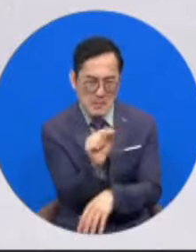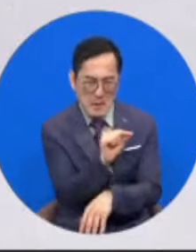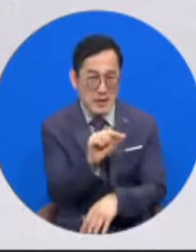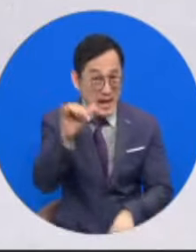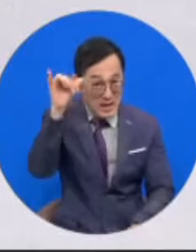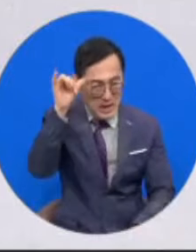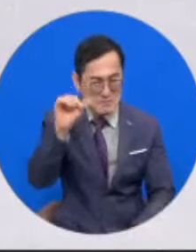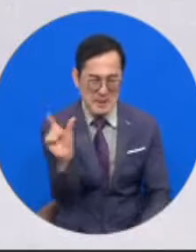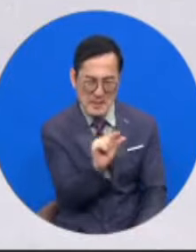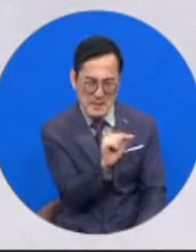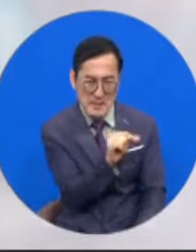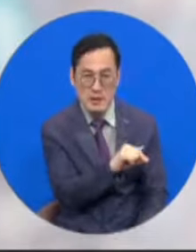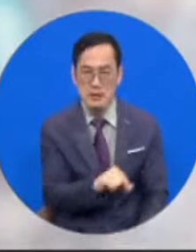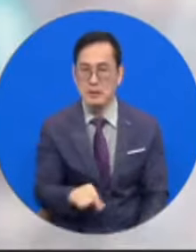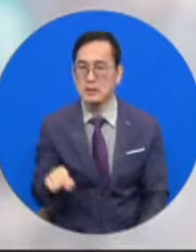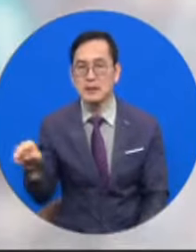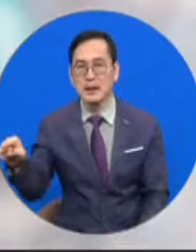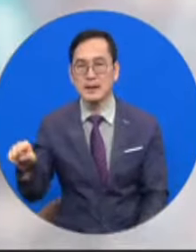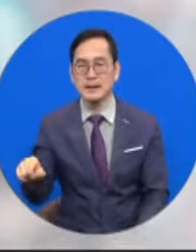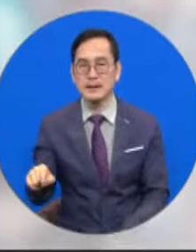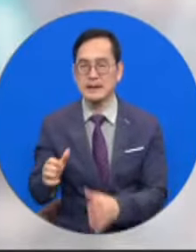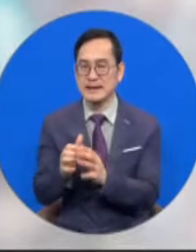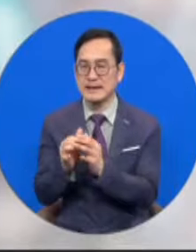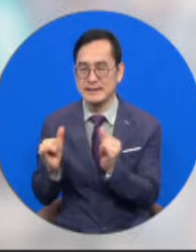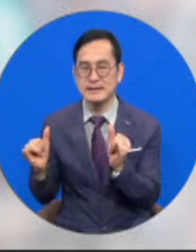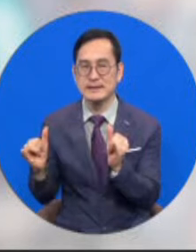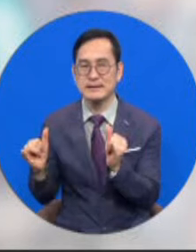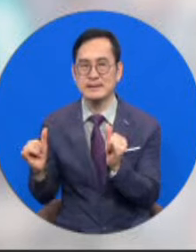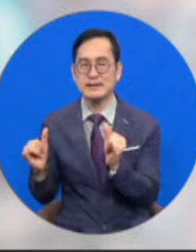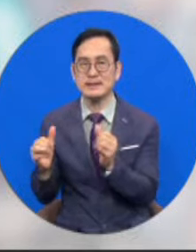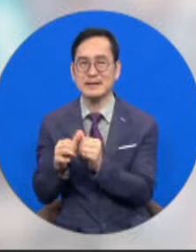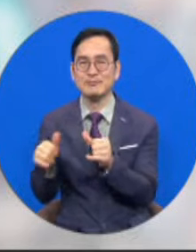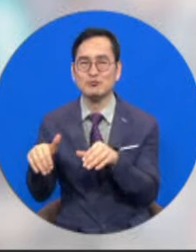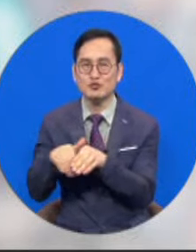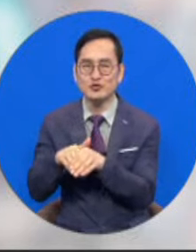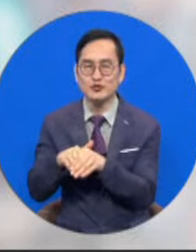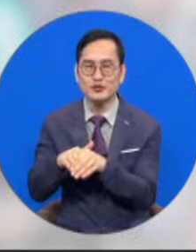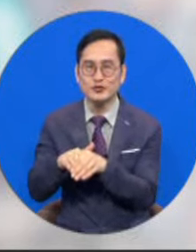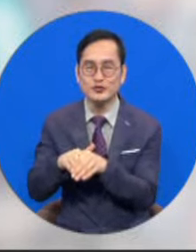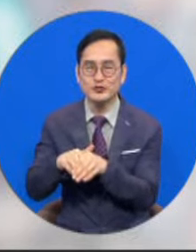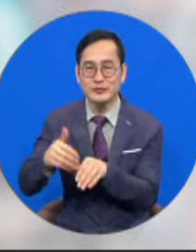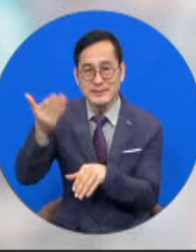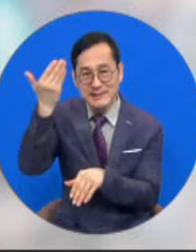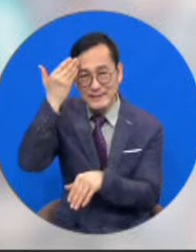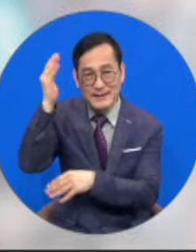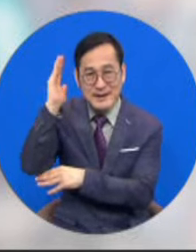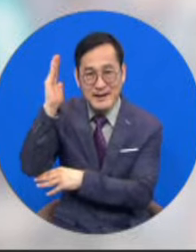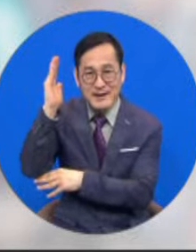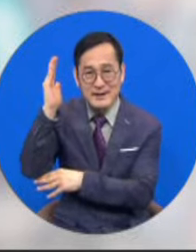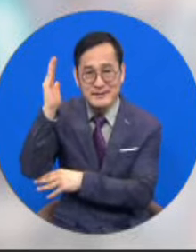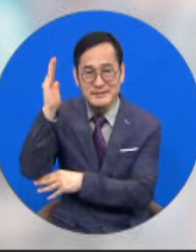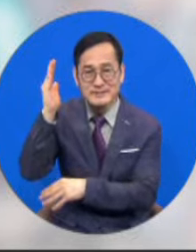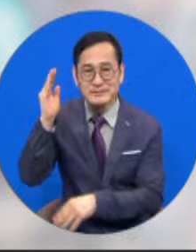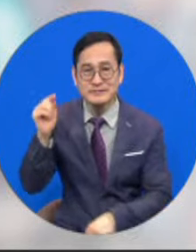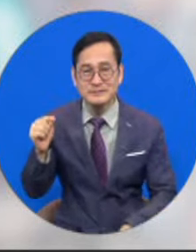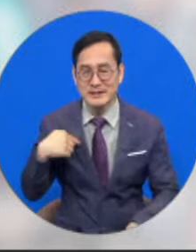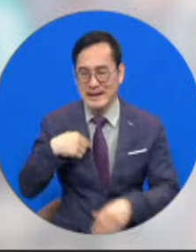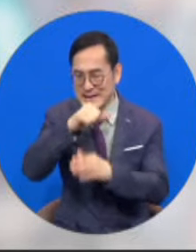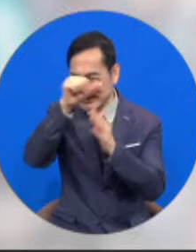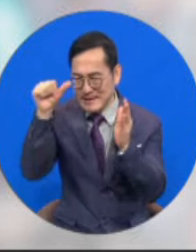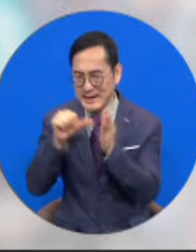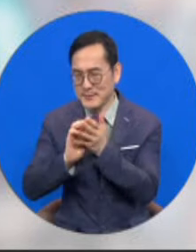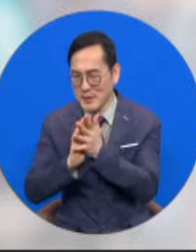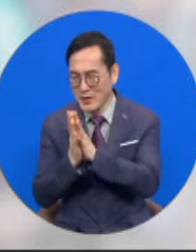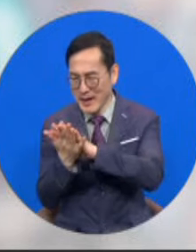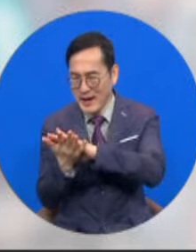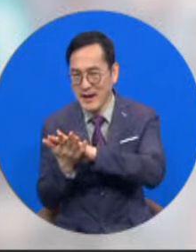특강 자체가 제목부터 뭔가 마음을 푸근하게 하고 뭔가 지금의 경쟁사에서 벗어나서 뭔가 나의 인생을 바꿀 수